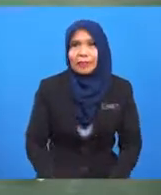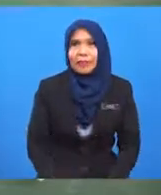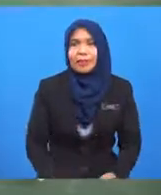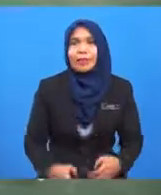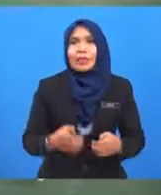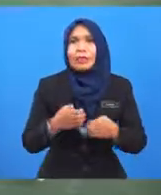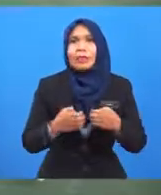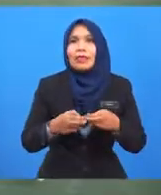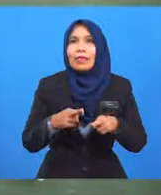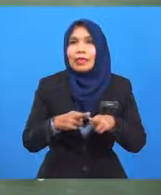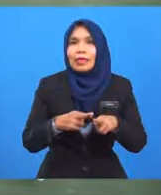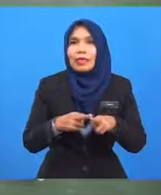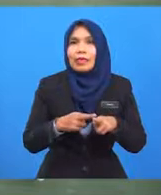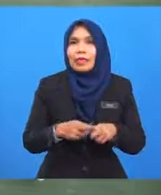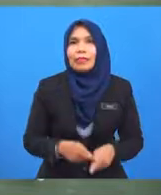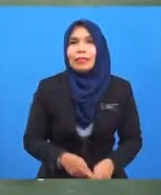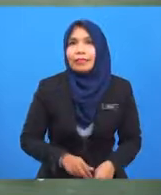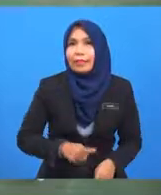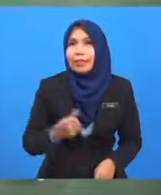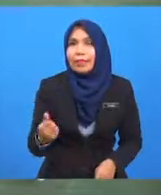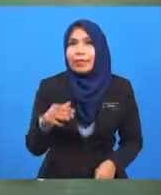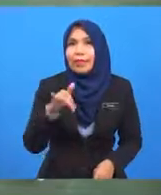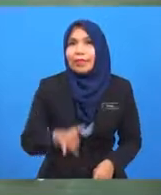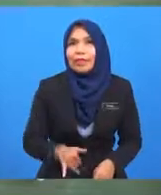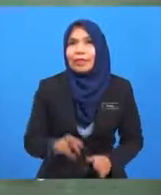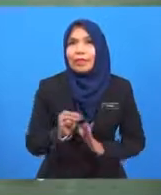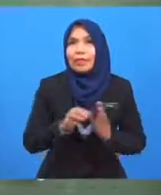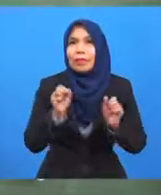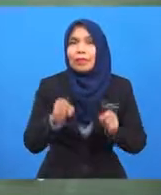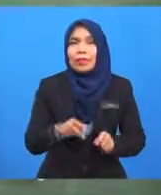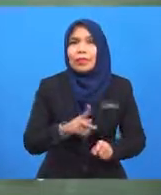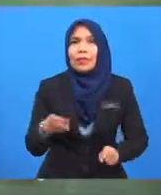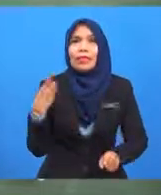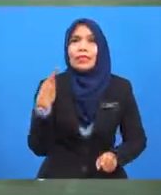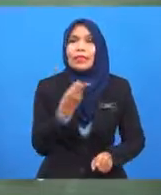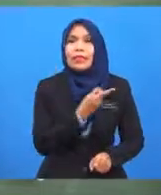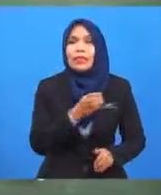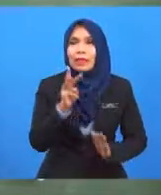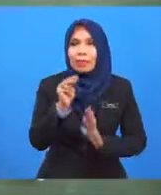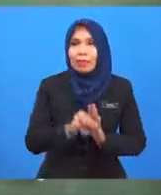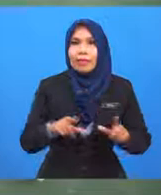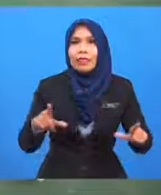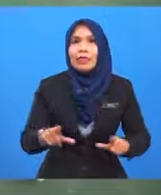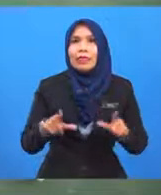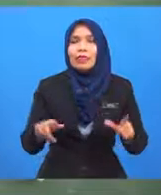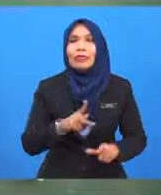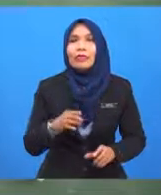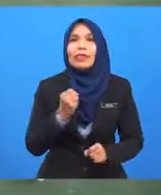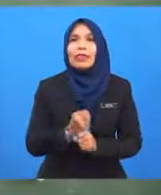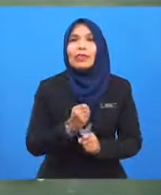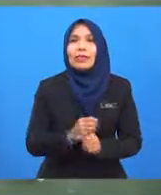Mesin ringkas ialah alat yang membolehkan kita melakukan kerja dengan lebih